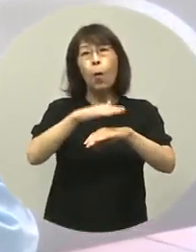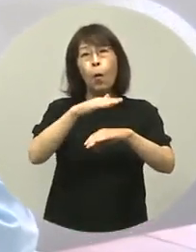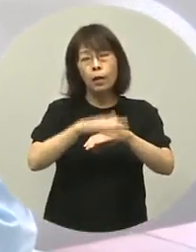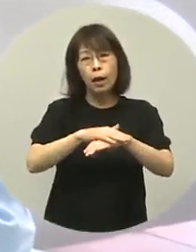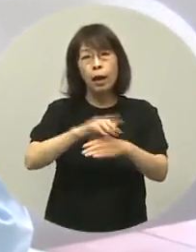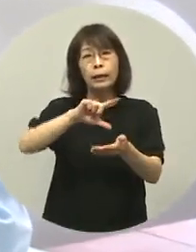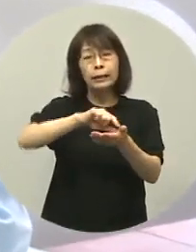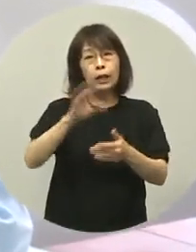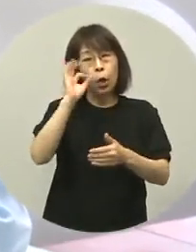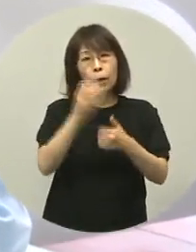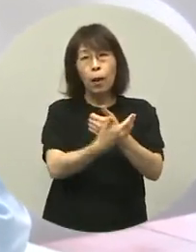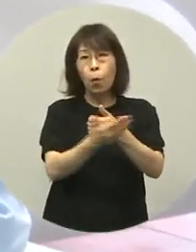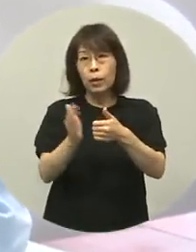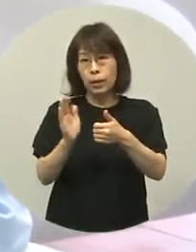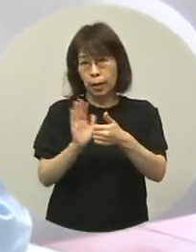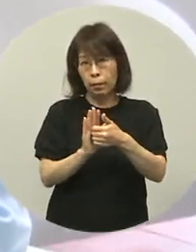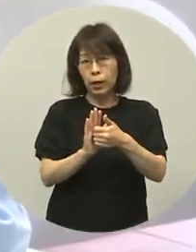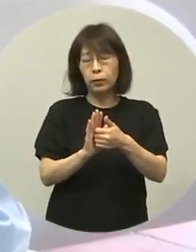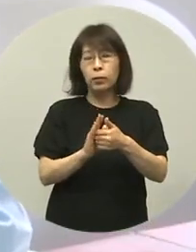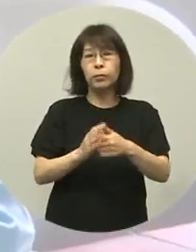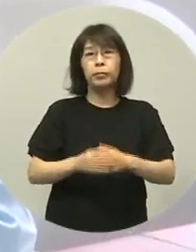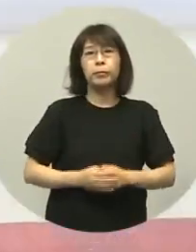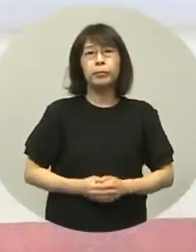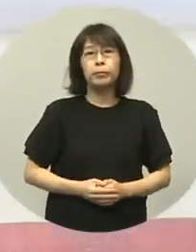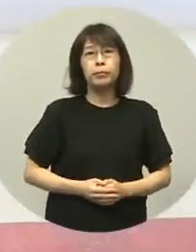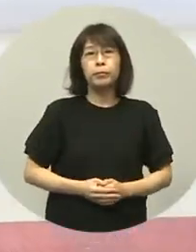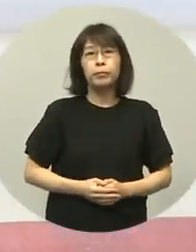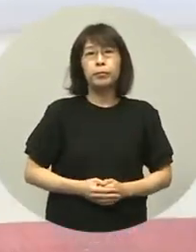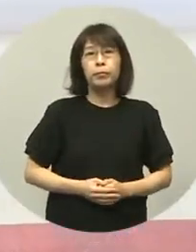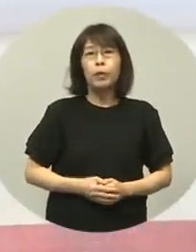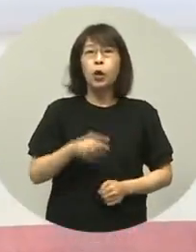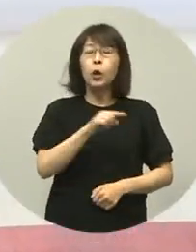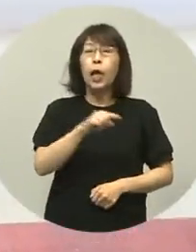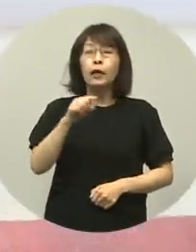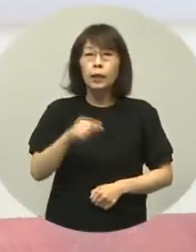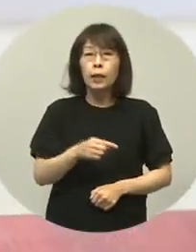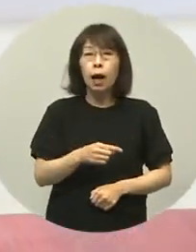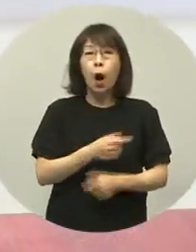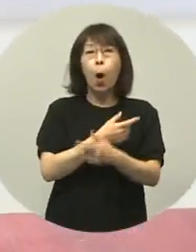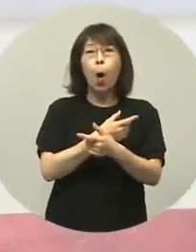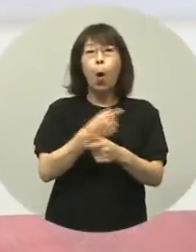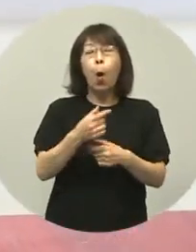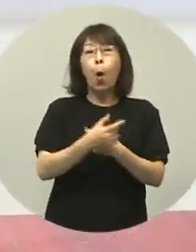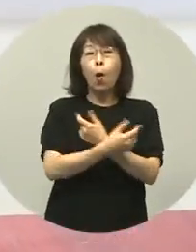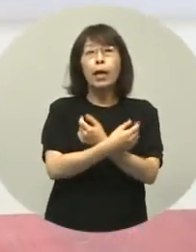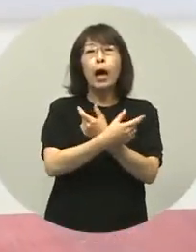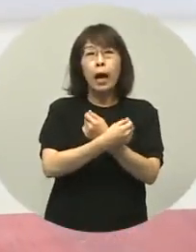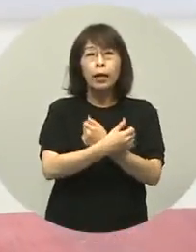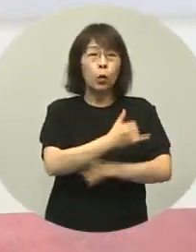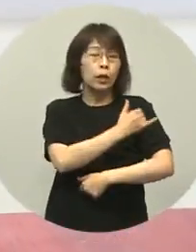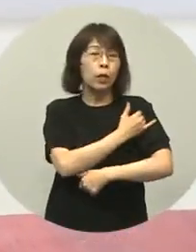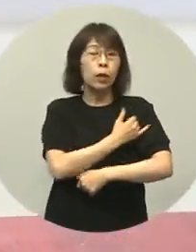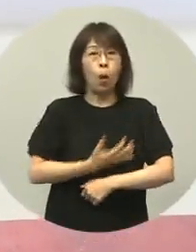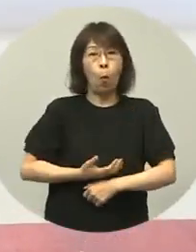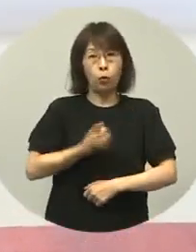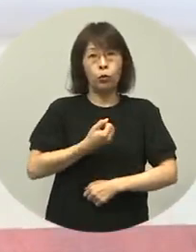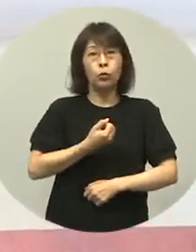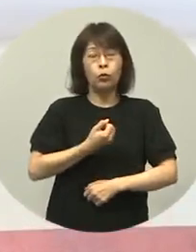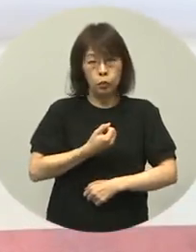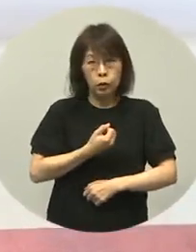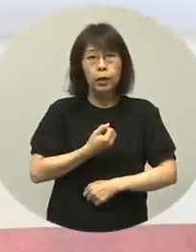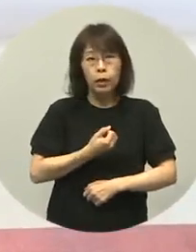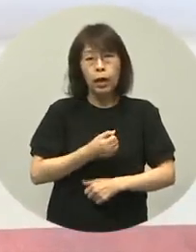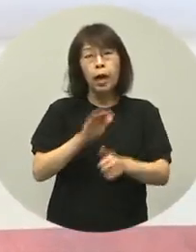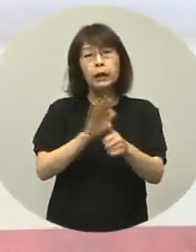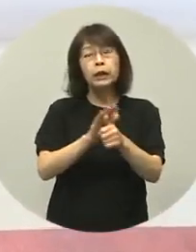域を見守っているっていう形ですね。 それぞれがお互いの役割を持つことで非常に支援がしやすくなったり